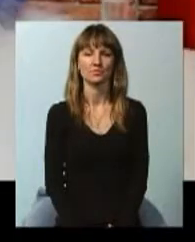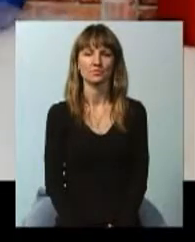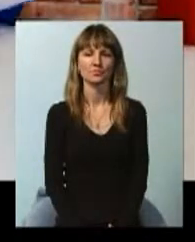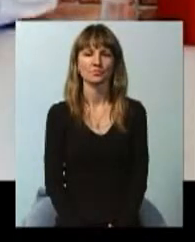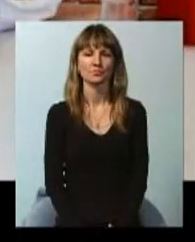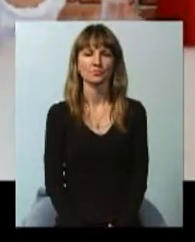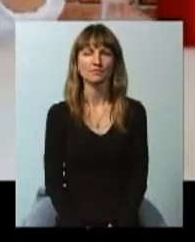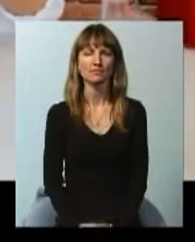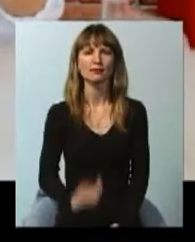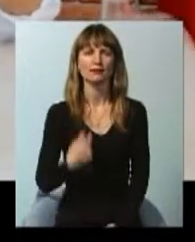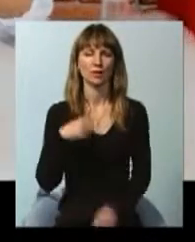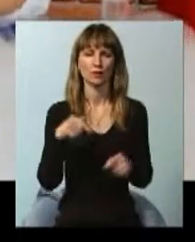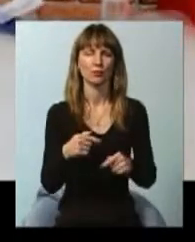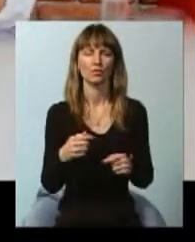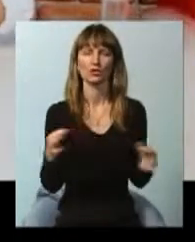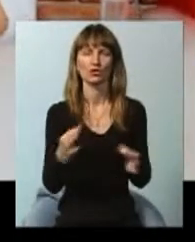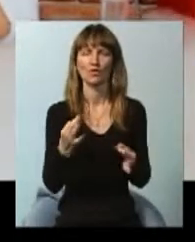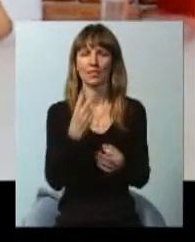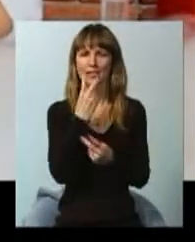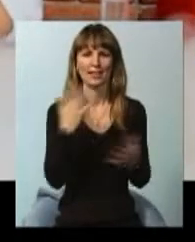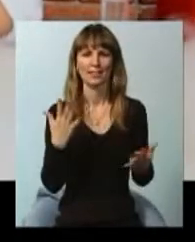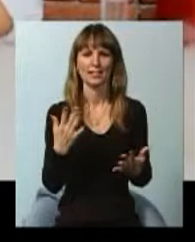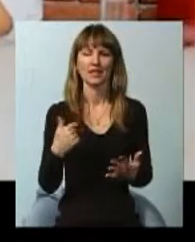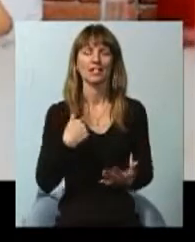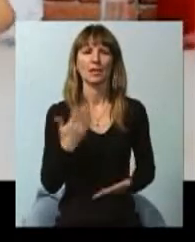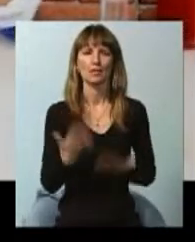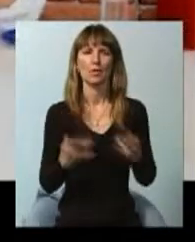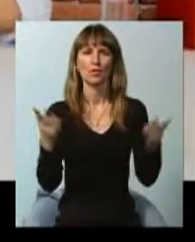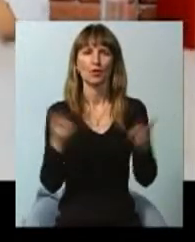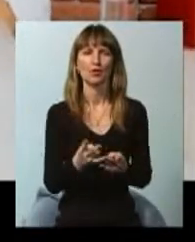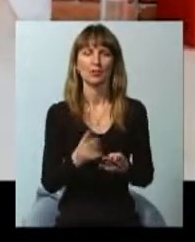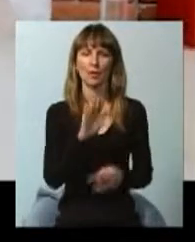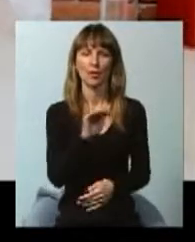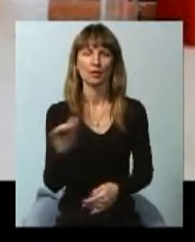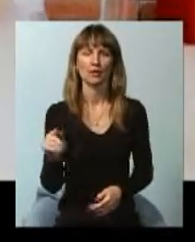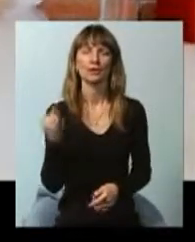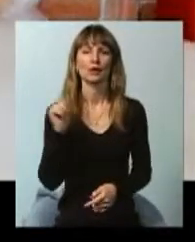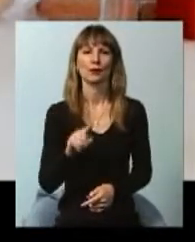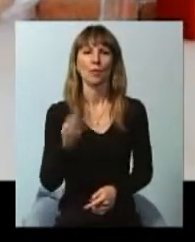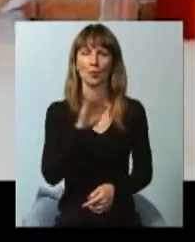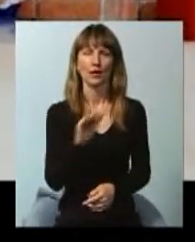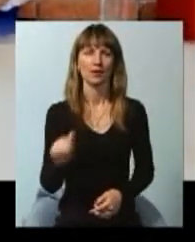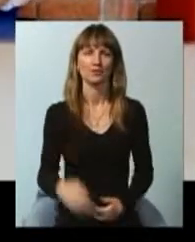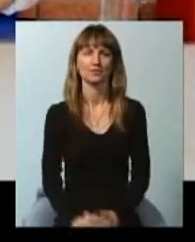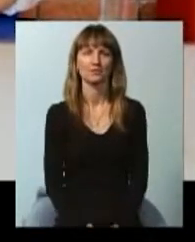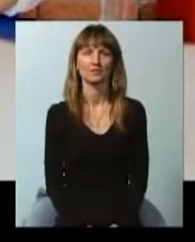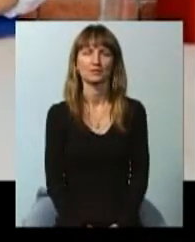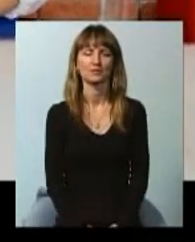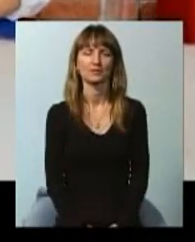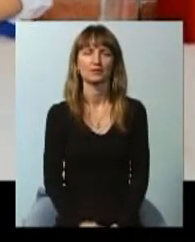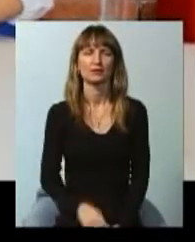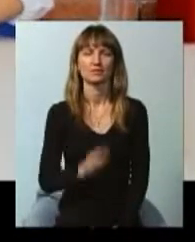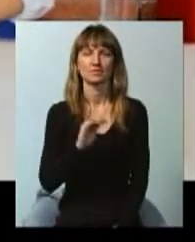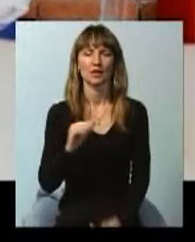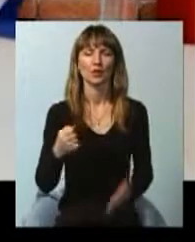Так, ну все, нам тут більше нічого не видно, і нам, мабуть, потрібно прощатися, тому до побачення, так?